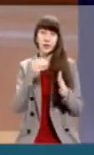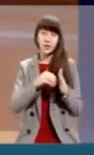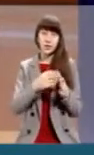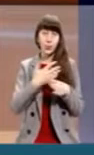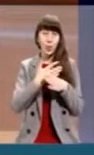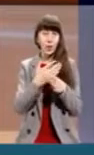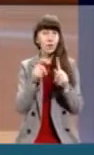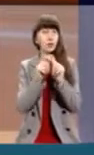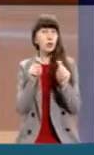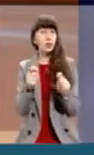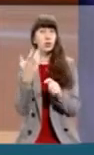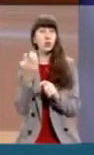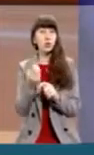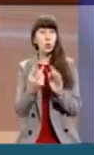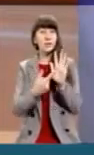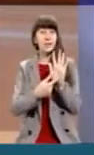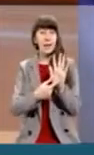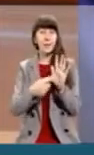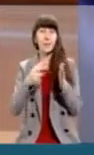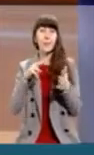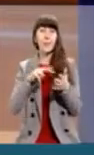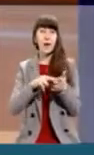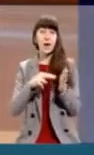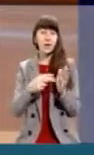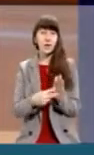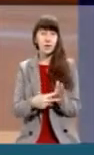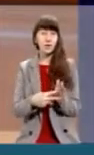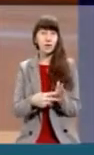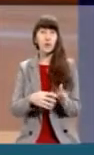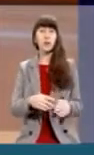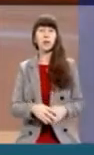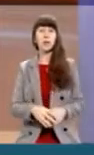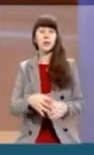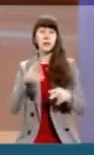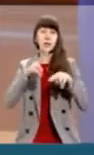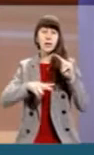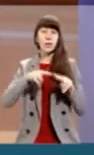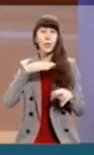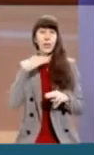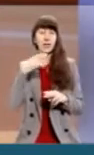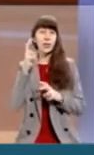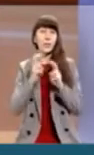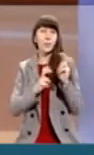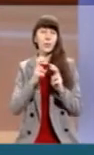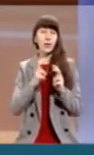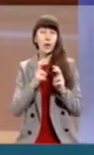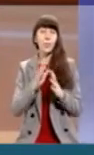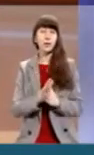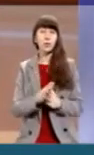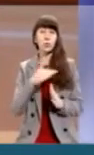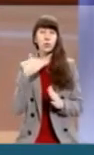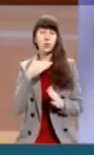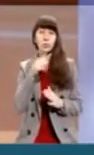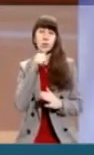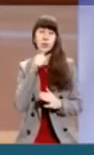және Қарабалық ауданда ет өңдеу кешендерін, Арқалық қаласында бидай өңдеу кешенін салуға мүмкіндік беріп отыр. Құрылыс көлемі де ұлғайып